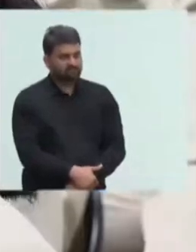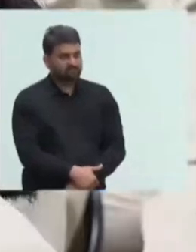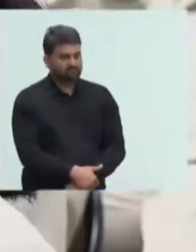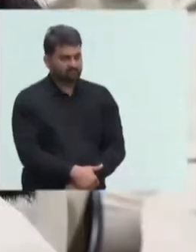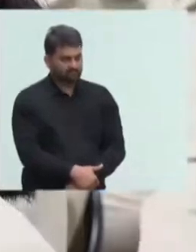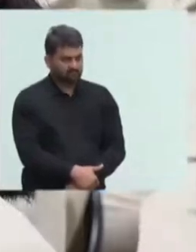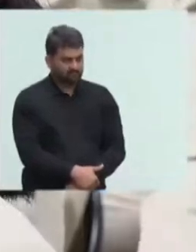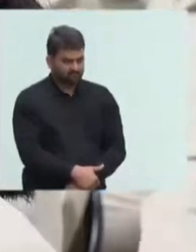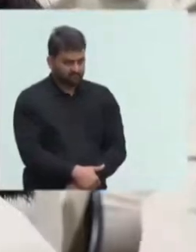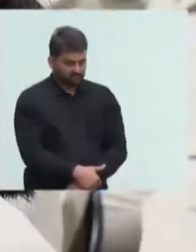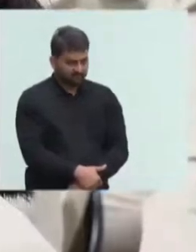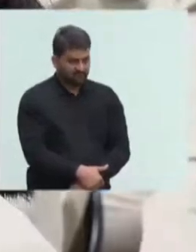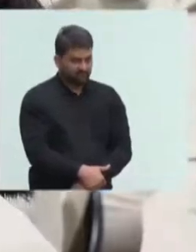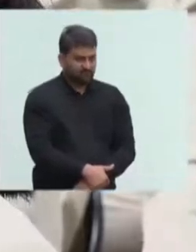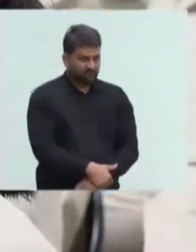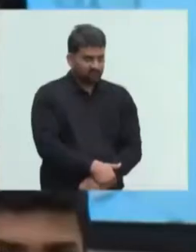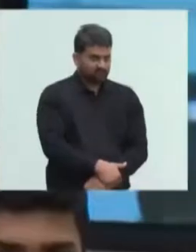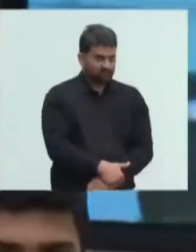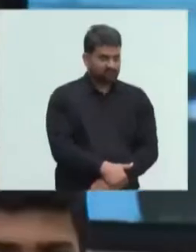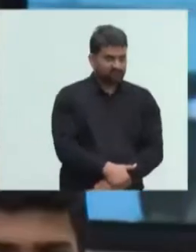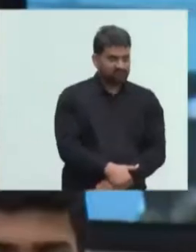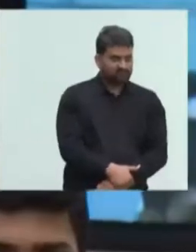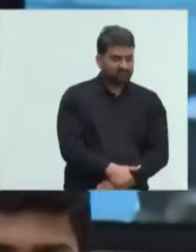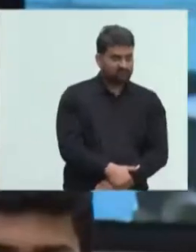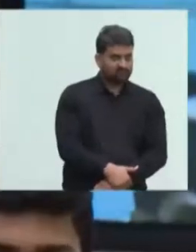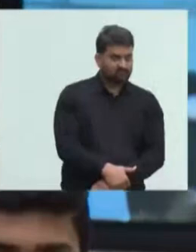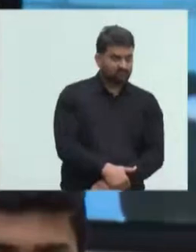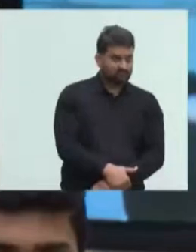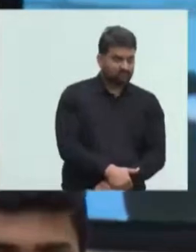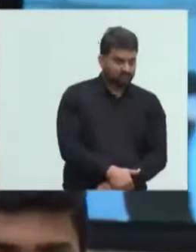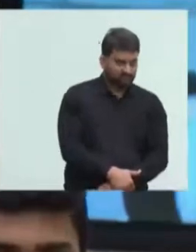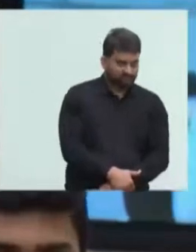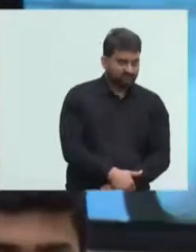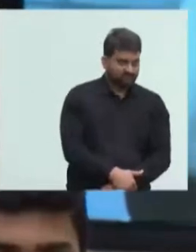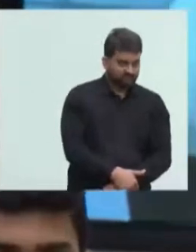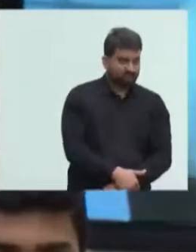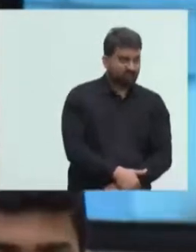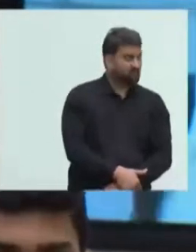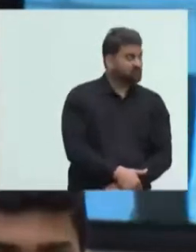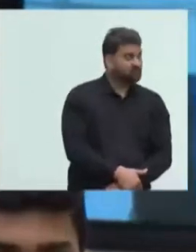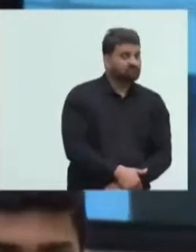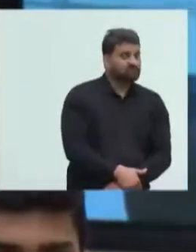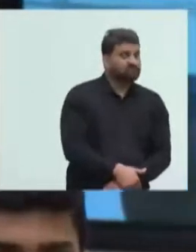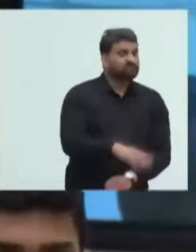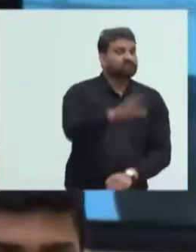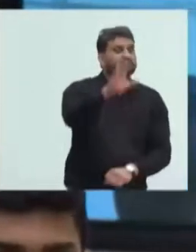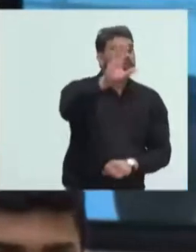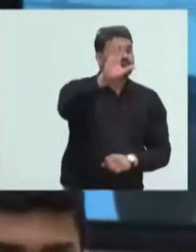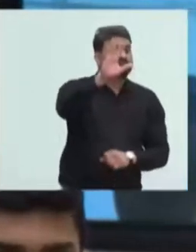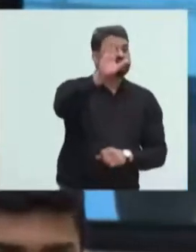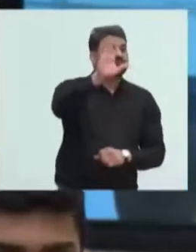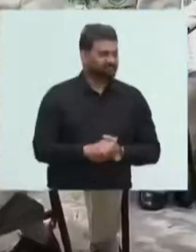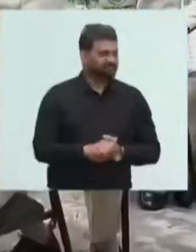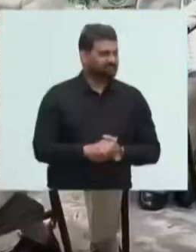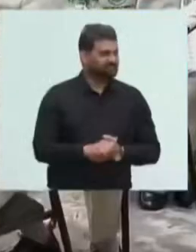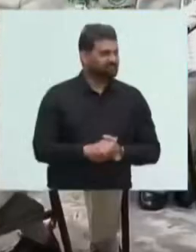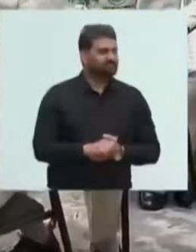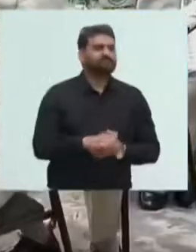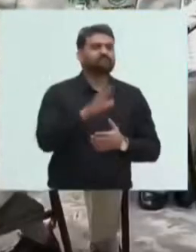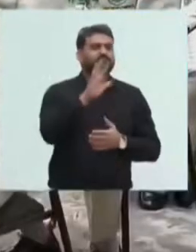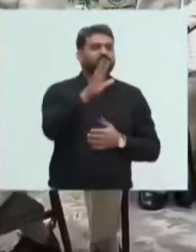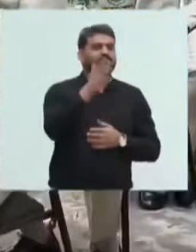में और उसके बाद मैंने और फर्स्ट ओलंपिक सब जीता था कि आमिर यह बताओ